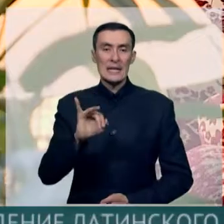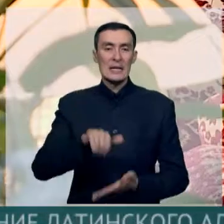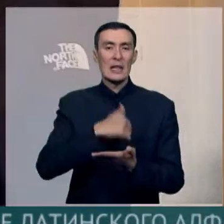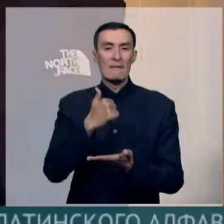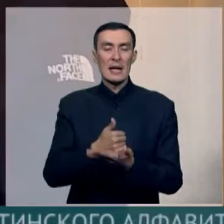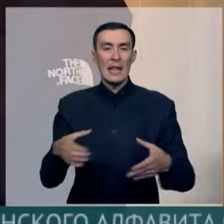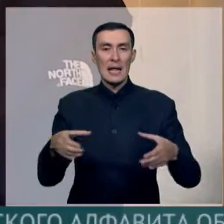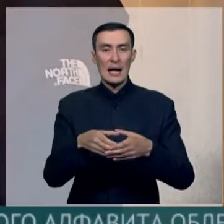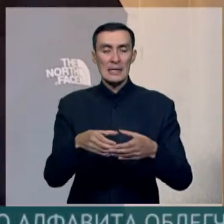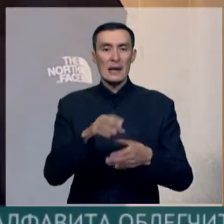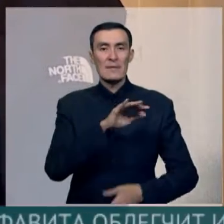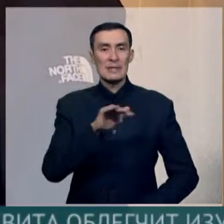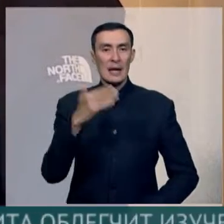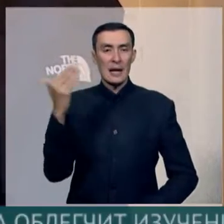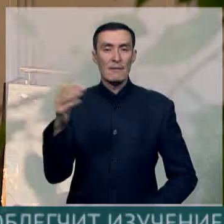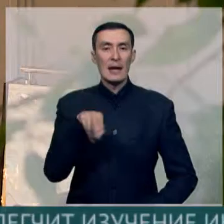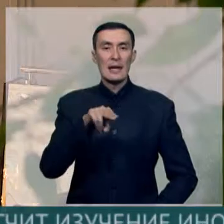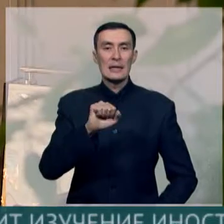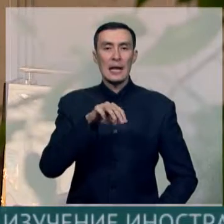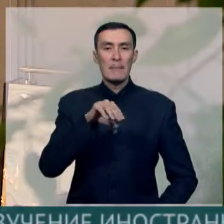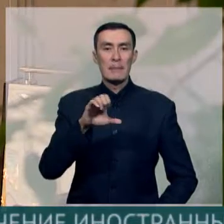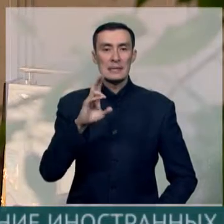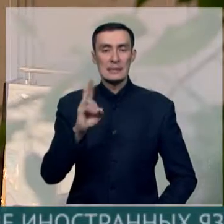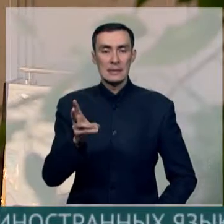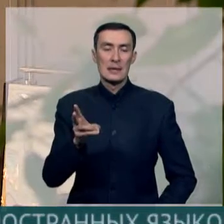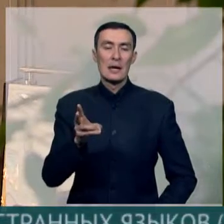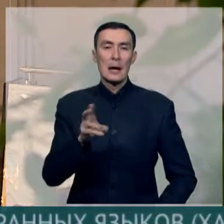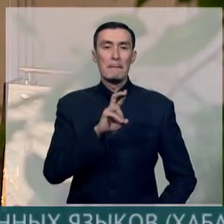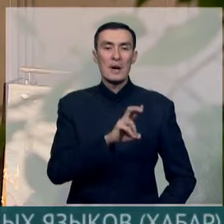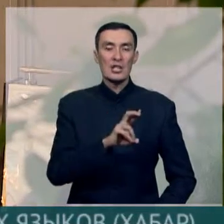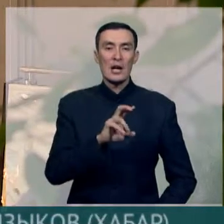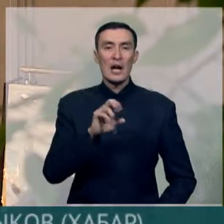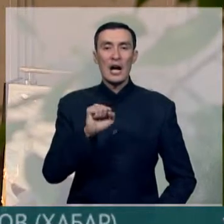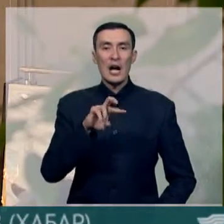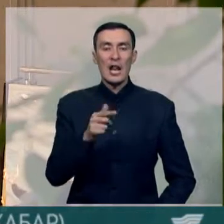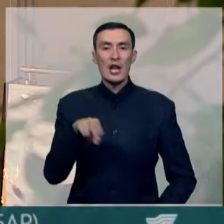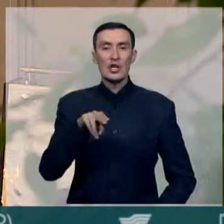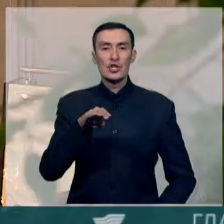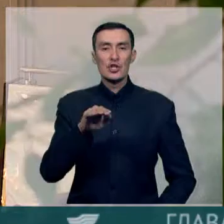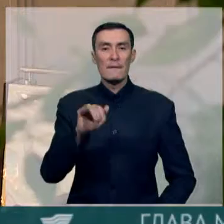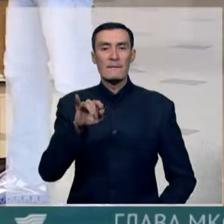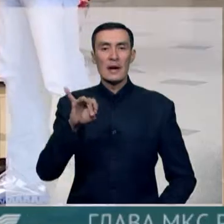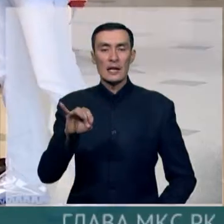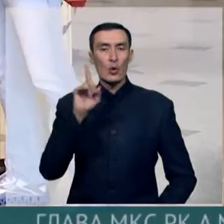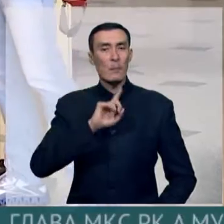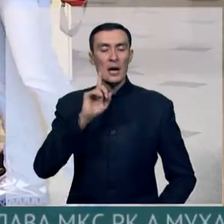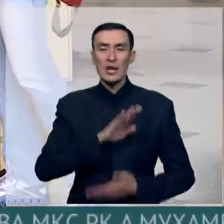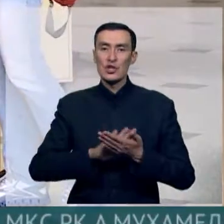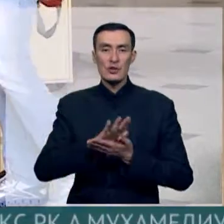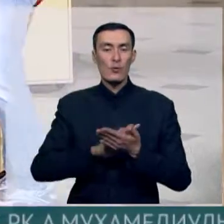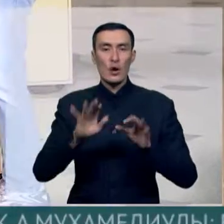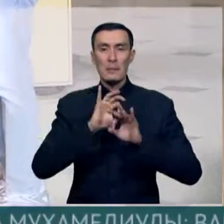главу делегации официального Дамаска Башара Аль-Джафари. Но от каких-либо комментариев они